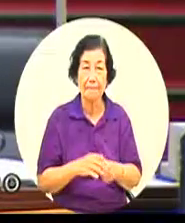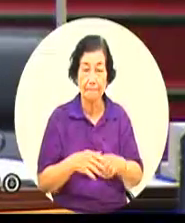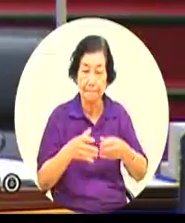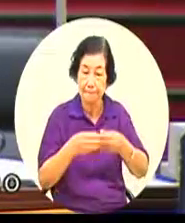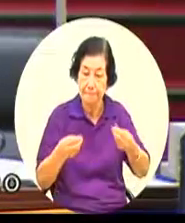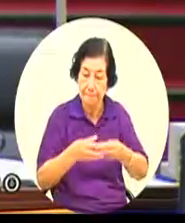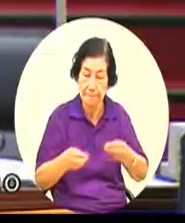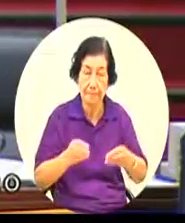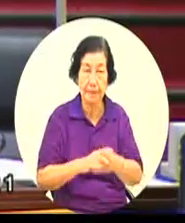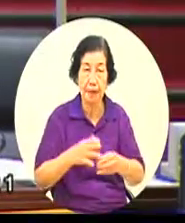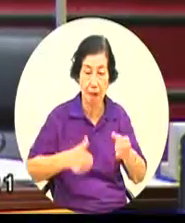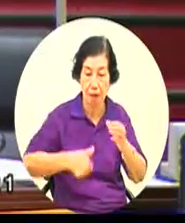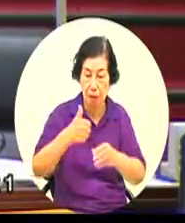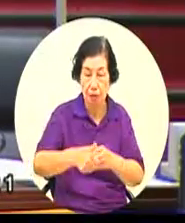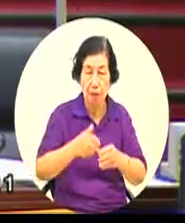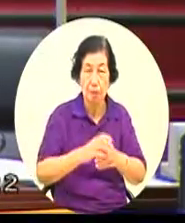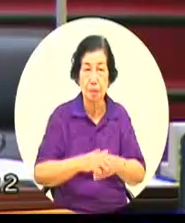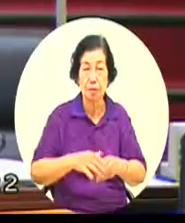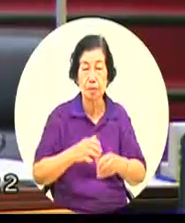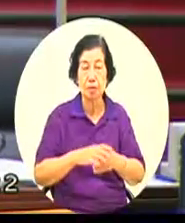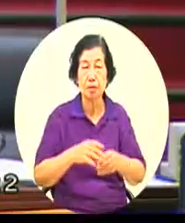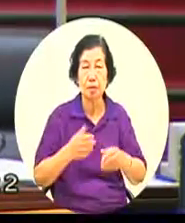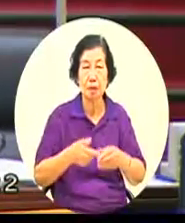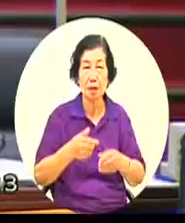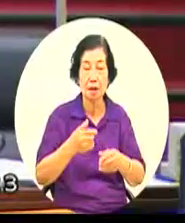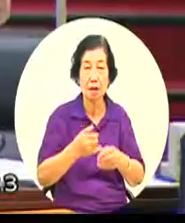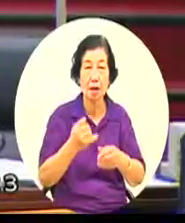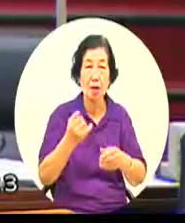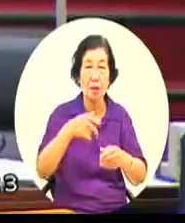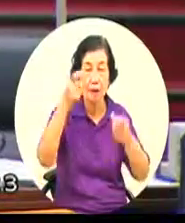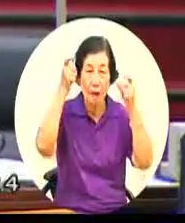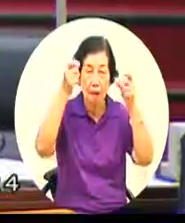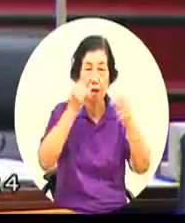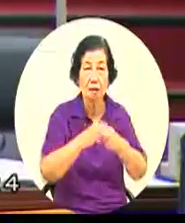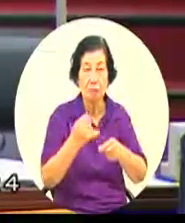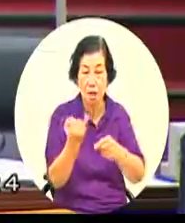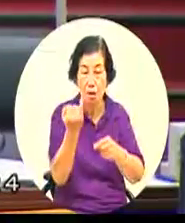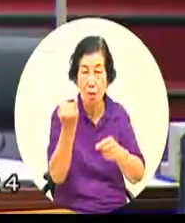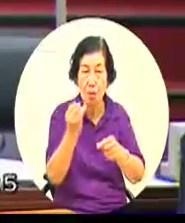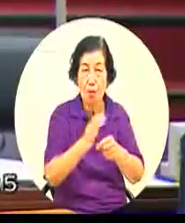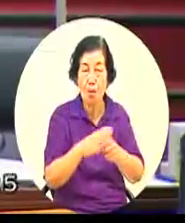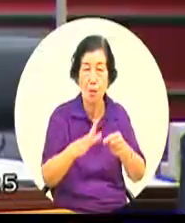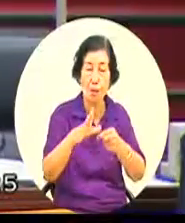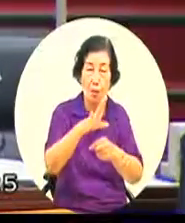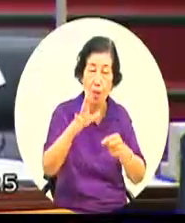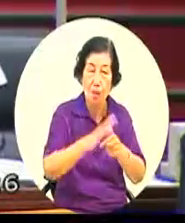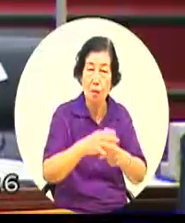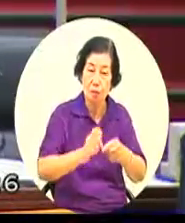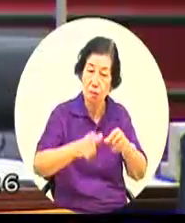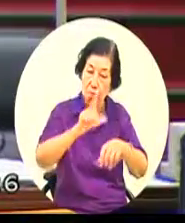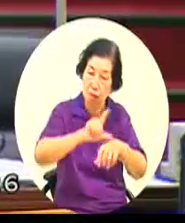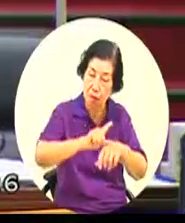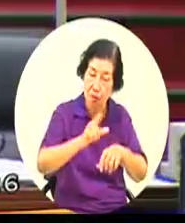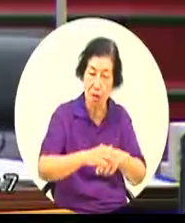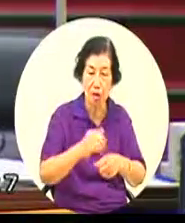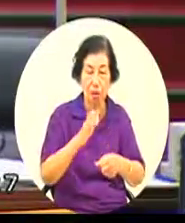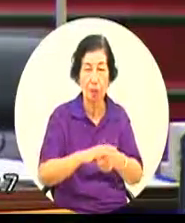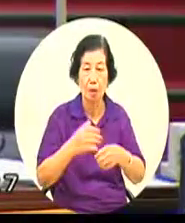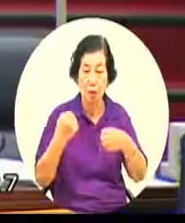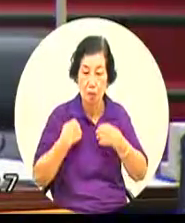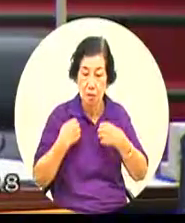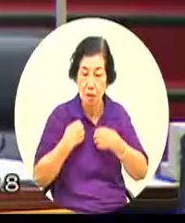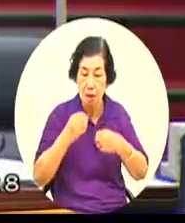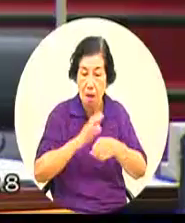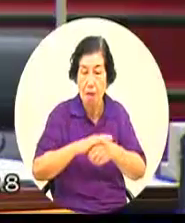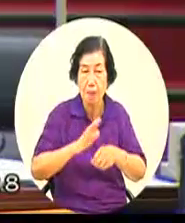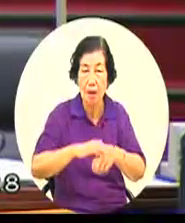到补习班教学去听，我回家吃完晚饭休息一下，等我精神状态好的时候再来听，看